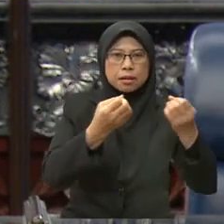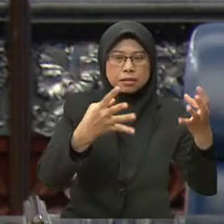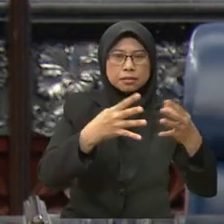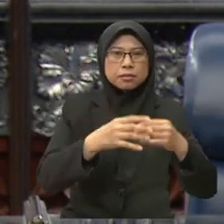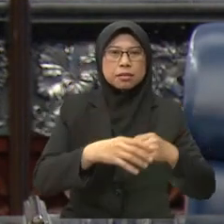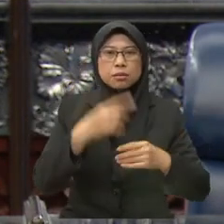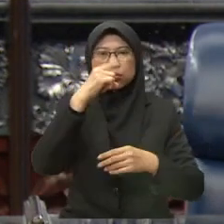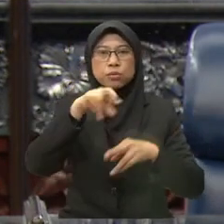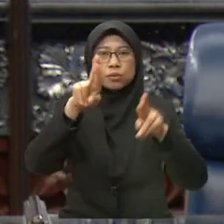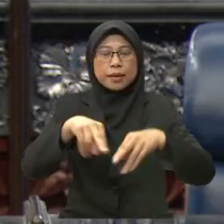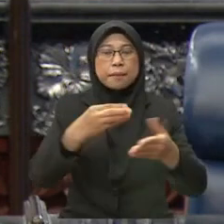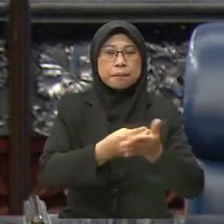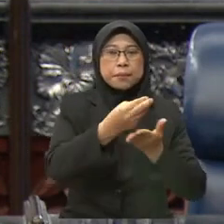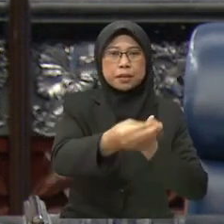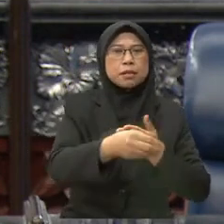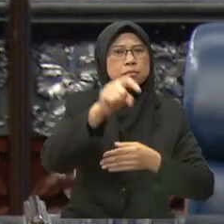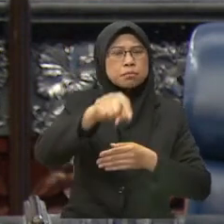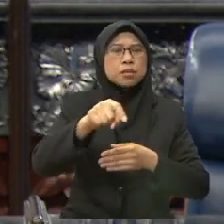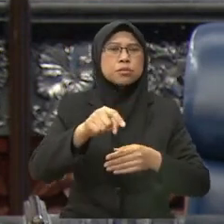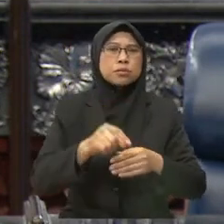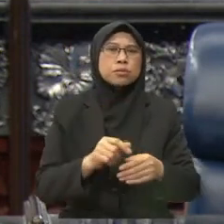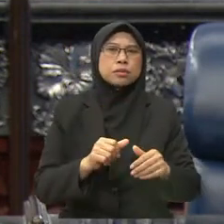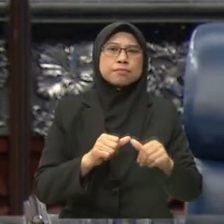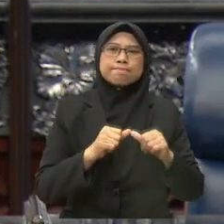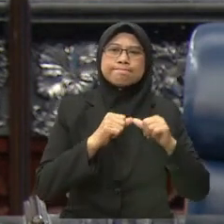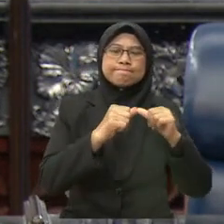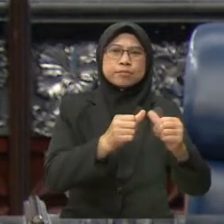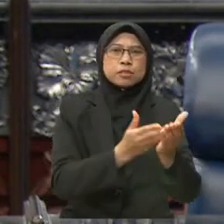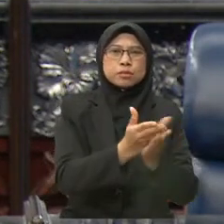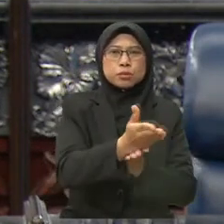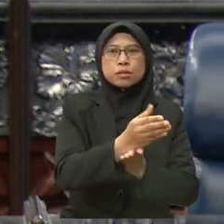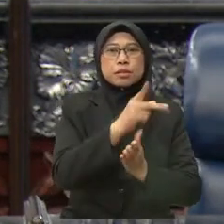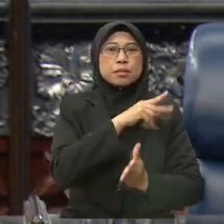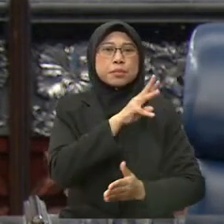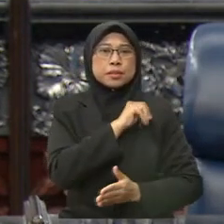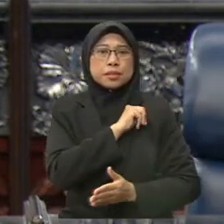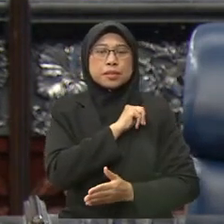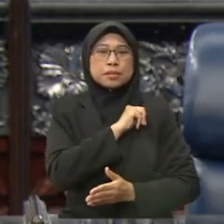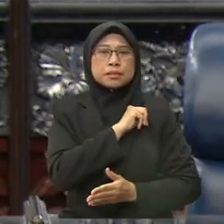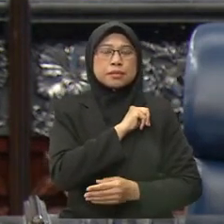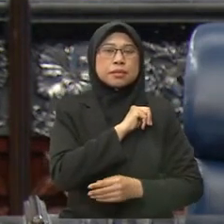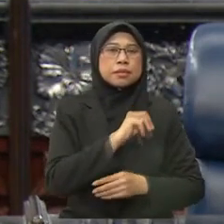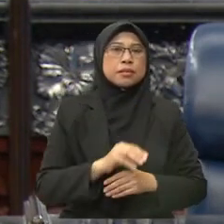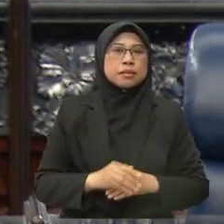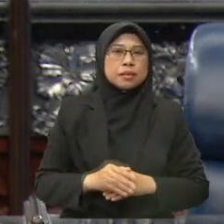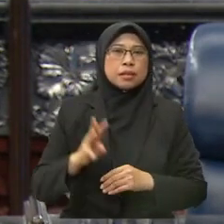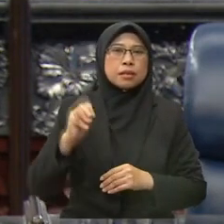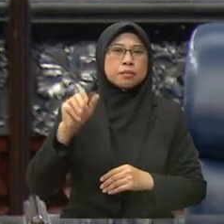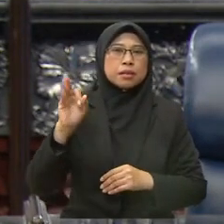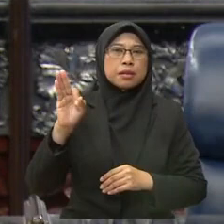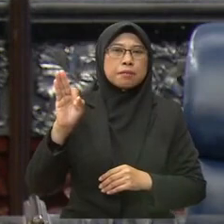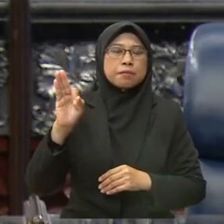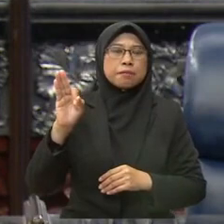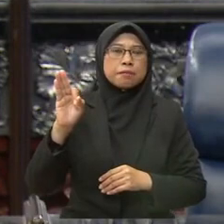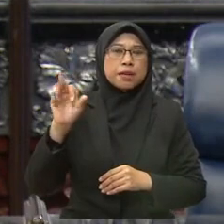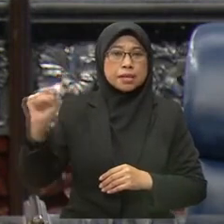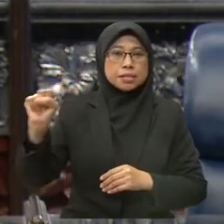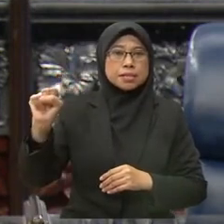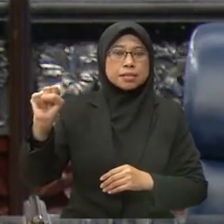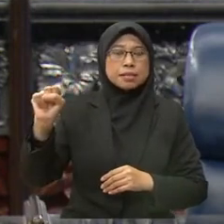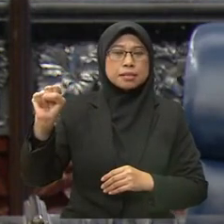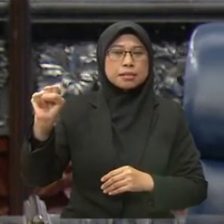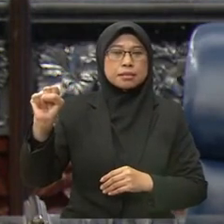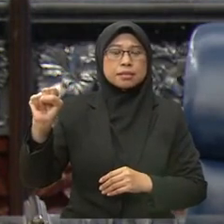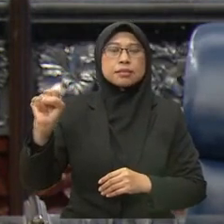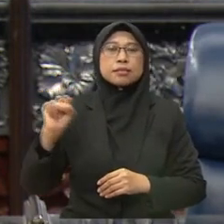dilaksanakan oleh pelbagai Kementerian termasuklah Kementerian keterjaminan makanan dan juga Kementerian